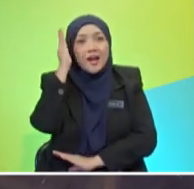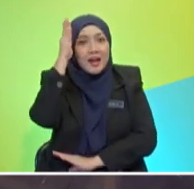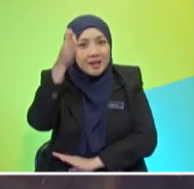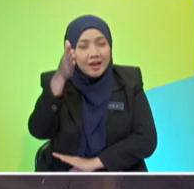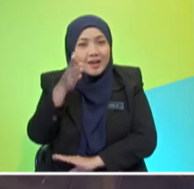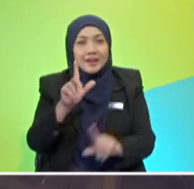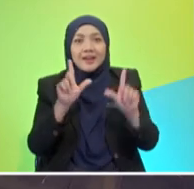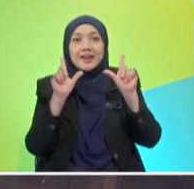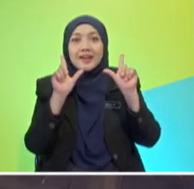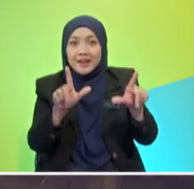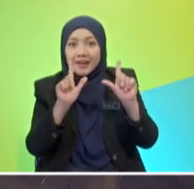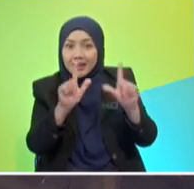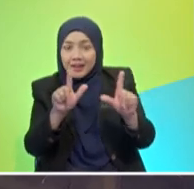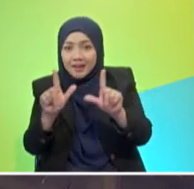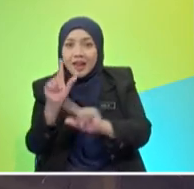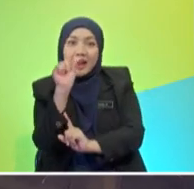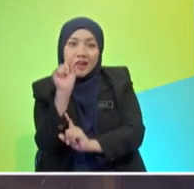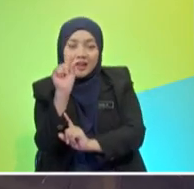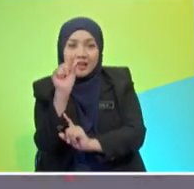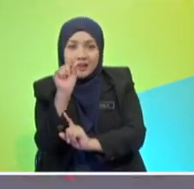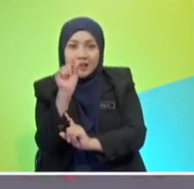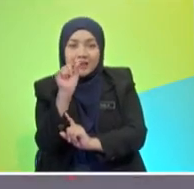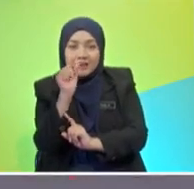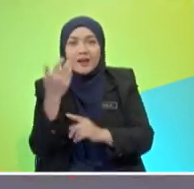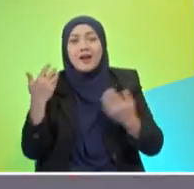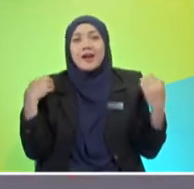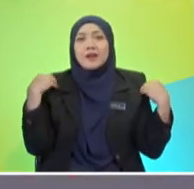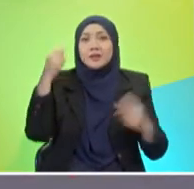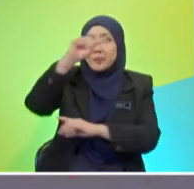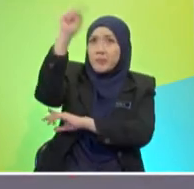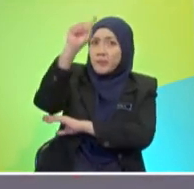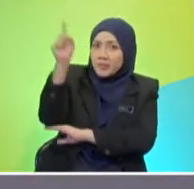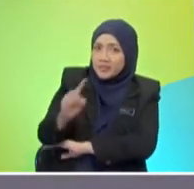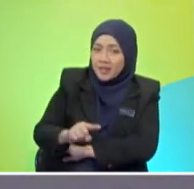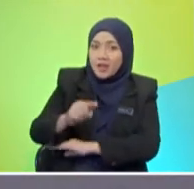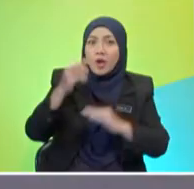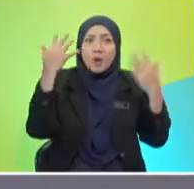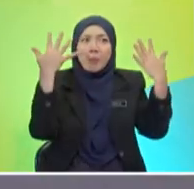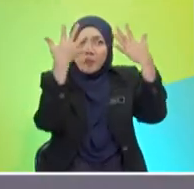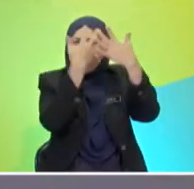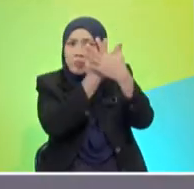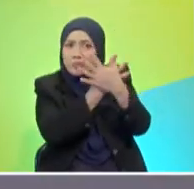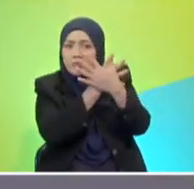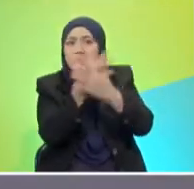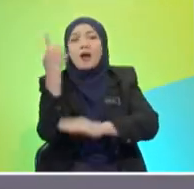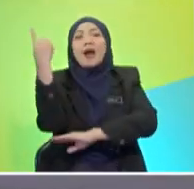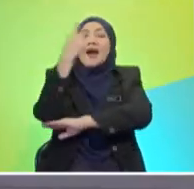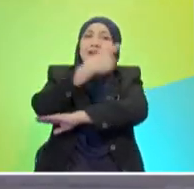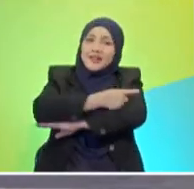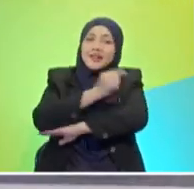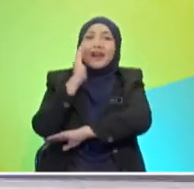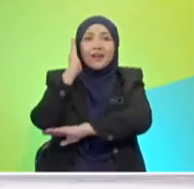peti. Awan tu mendung. Biasanya hari akan